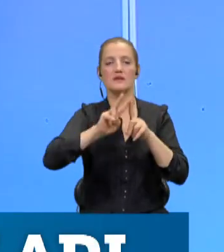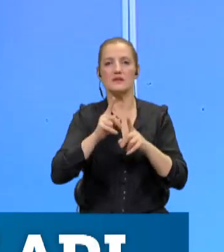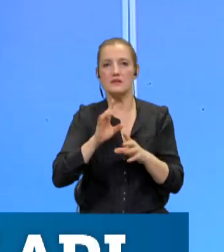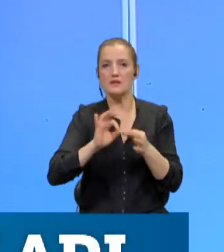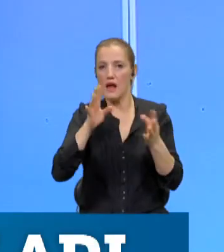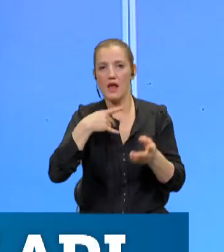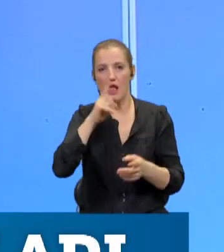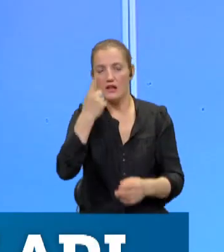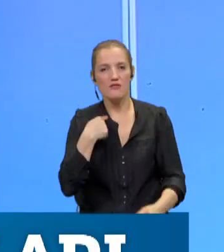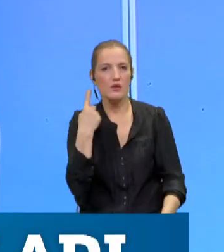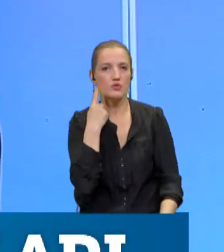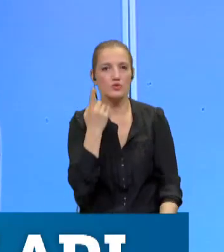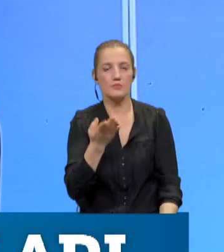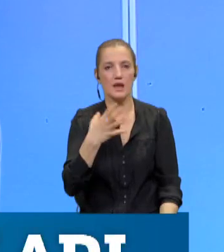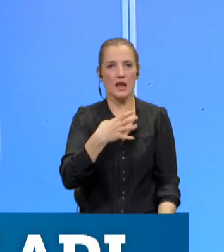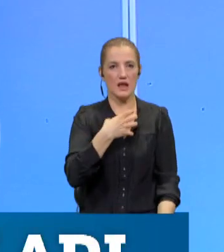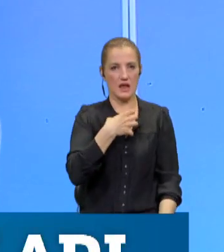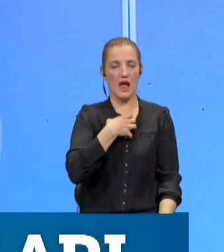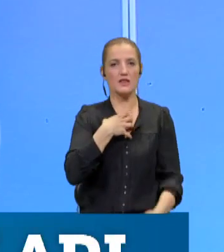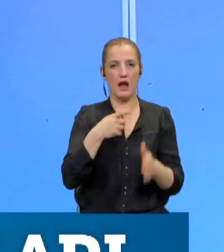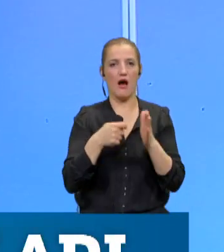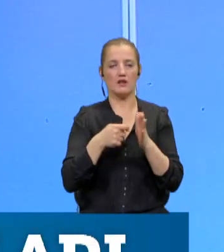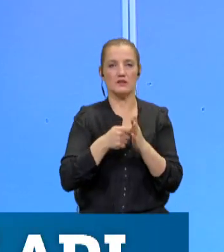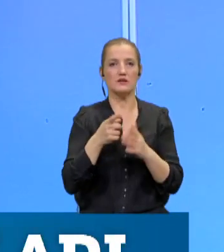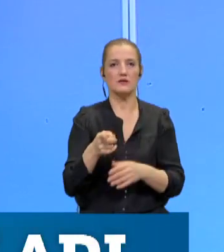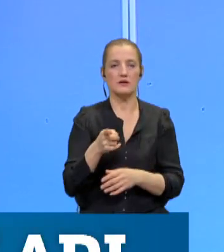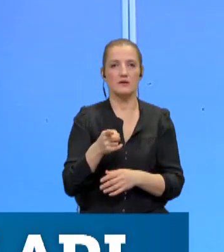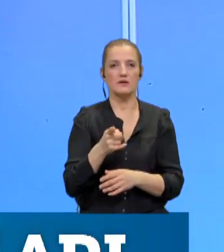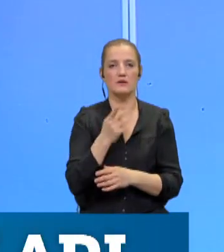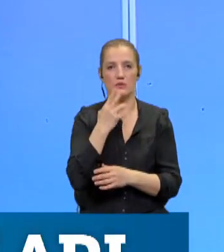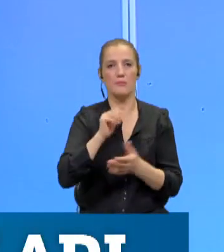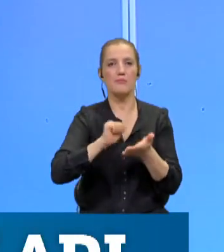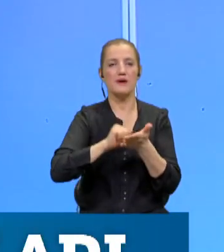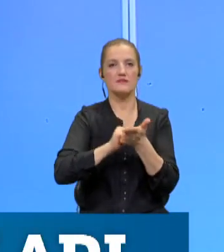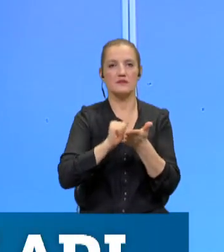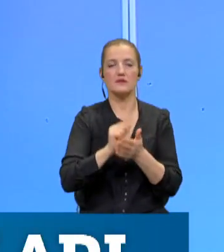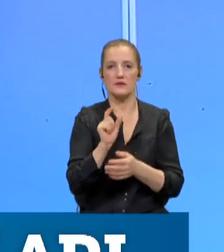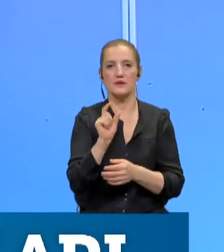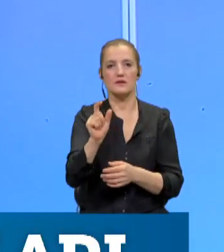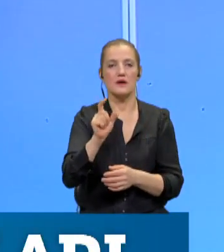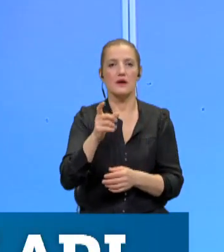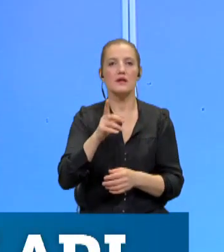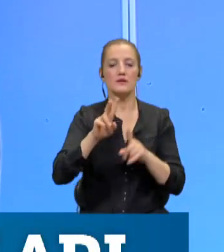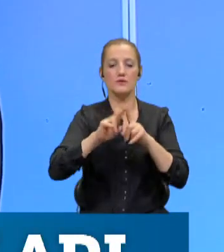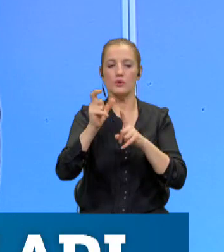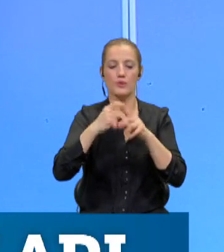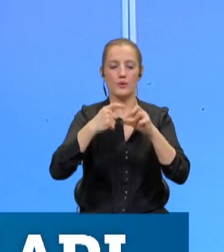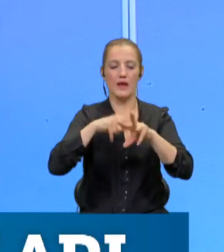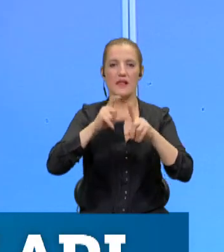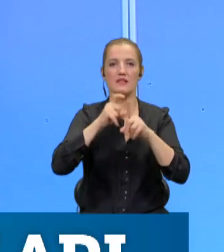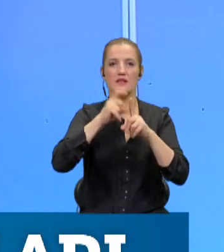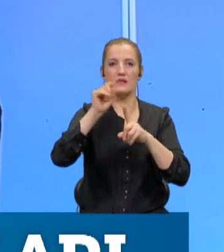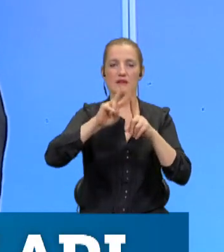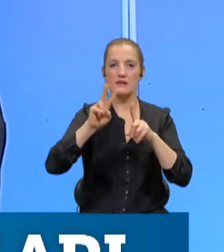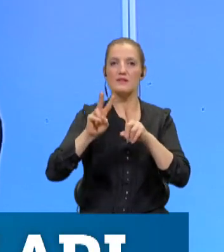duydum bum kendi adını da telaffuz ederim ki bir şeyden basın özetleriyle gitsin kendine Sayın Nureddin nebati